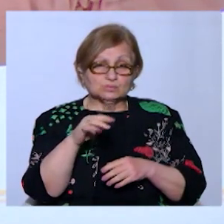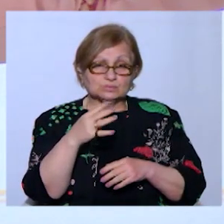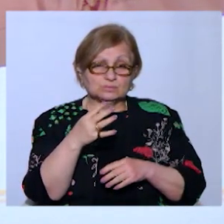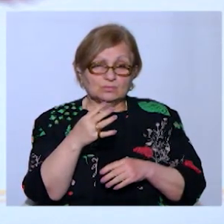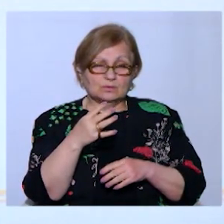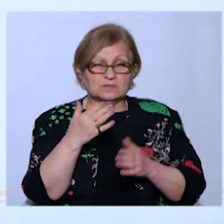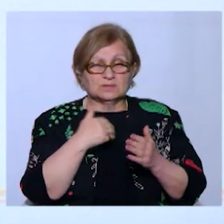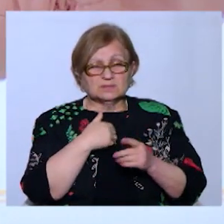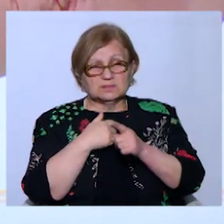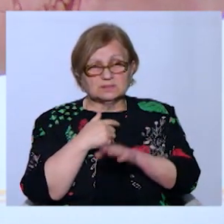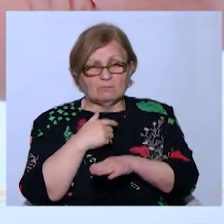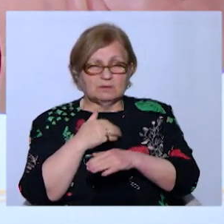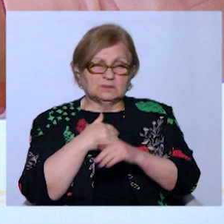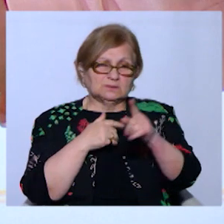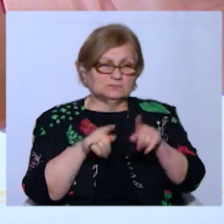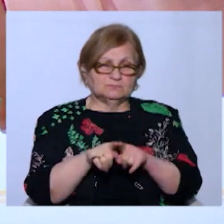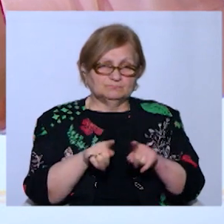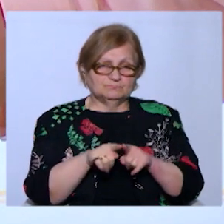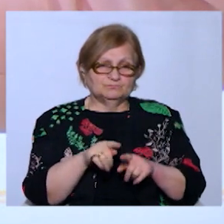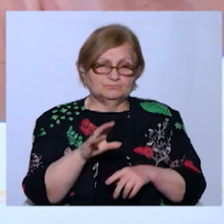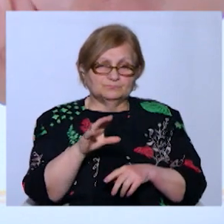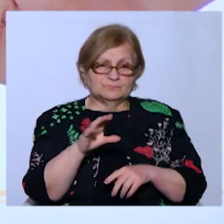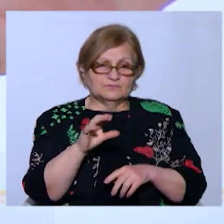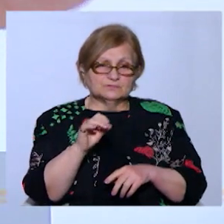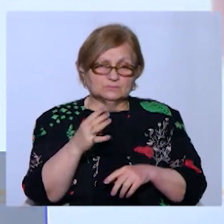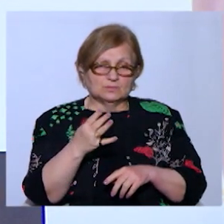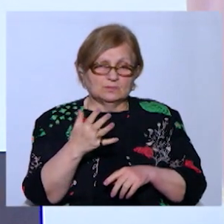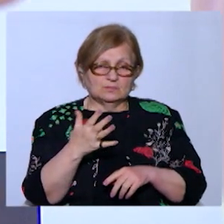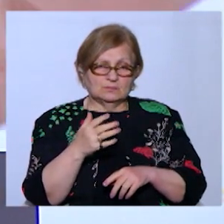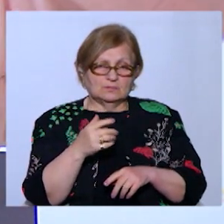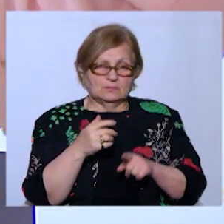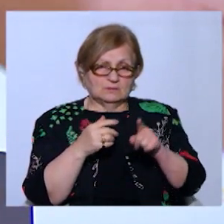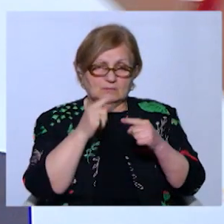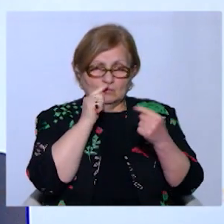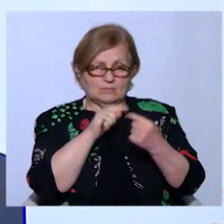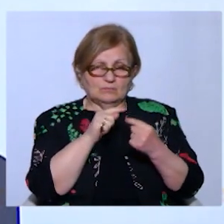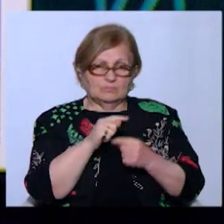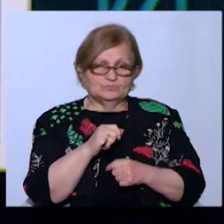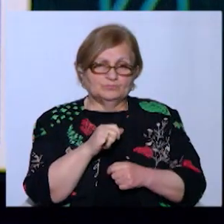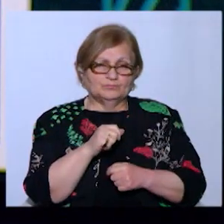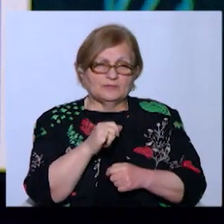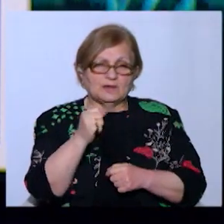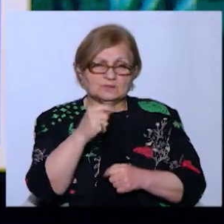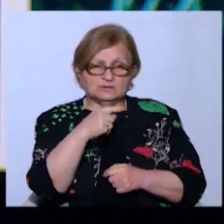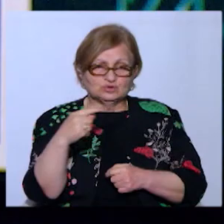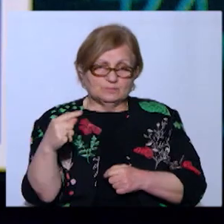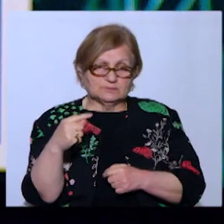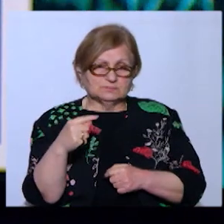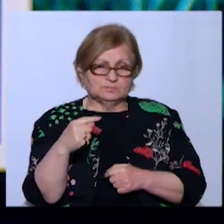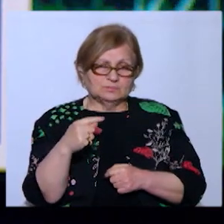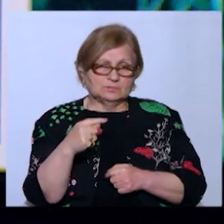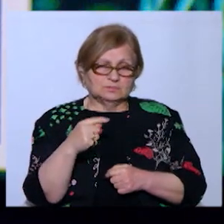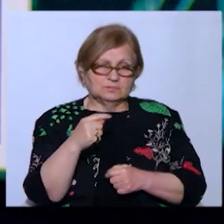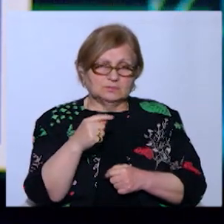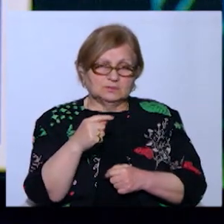გინდა აქედან ავიღოთ, გინდა აქედან ერთი და იგივე იქნება. ხო, სინუსი 45 არის. აი ამ კუთხის მოპირდაპირე ჰიპოტენუზასთან აშეფარდებული